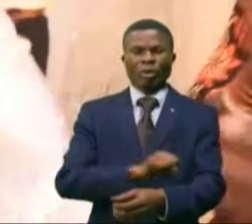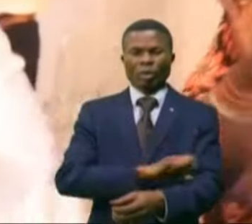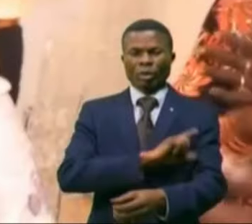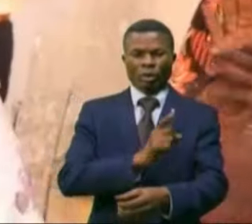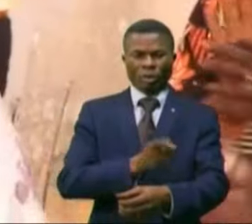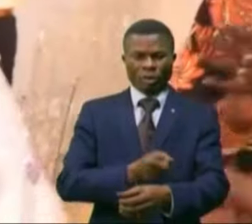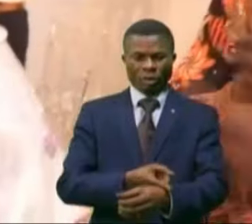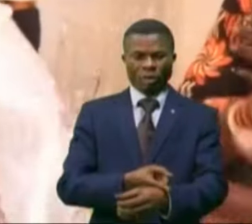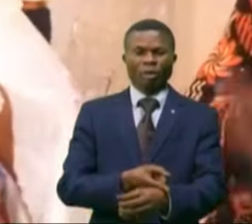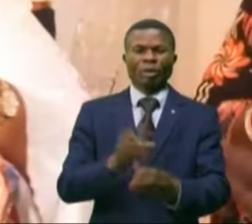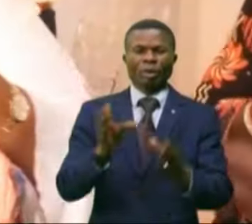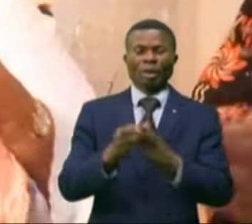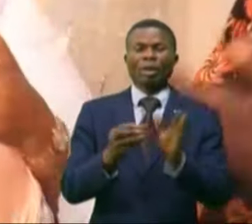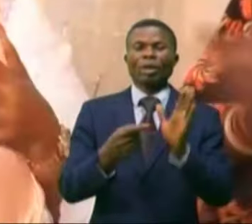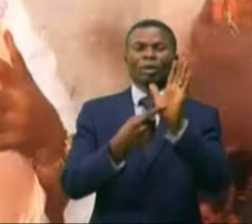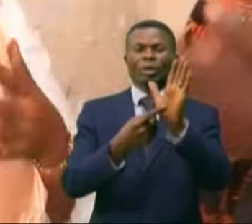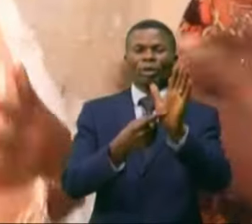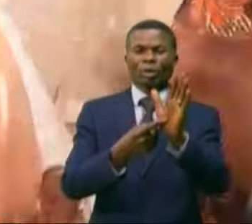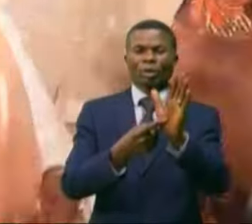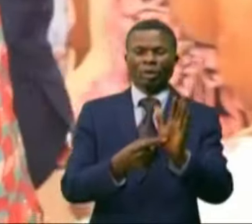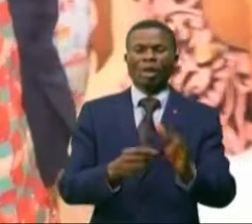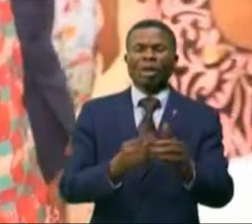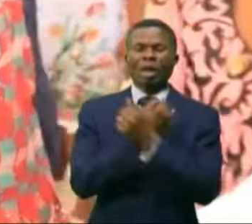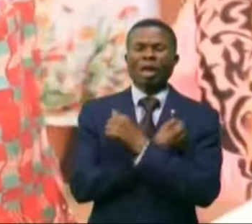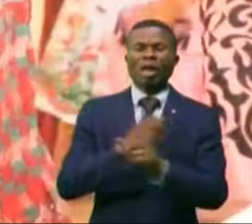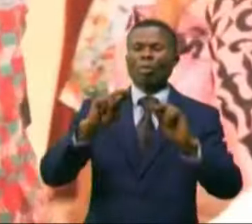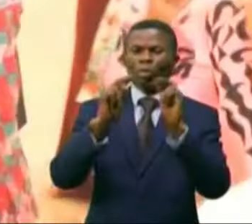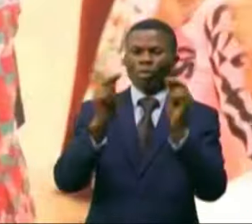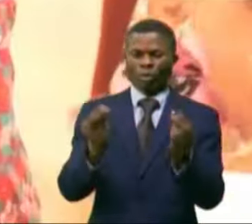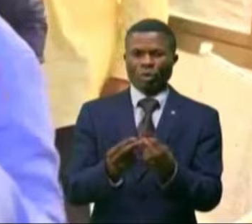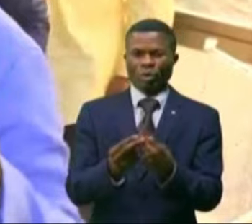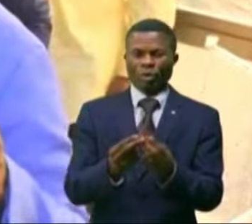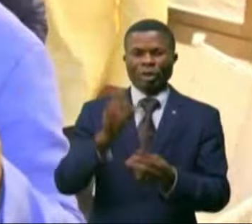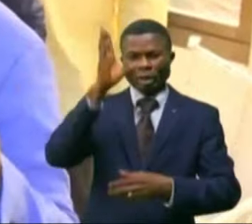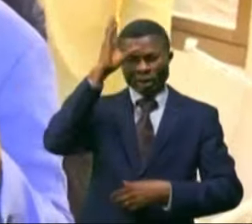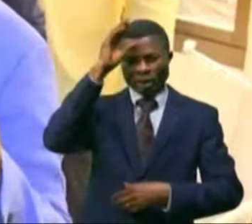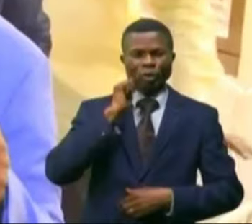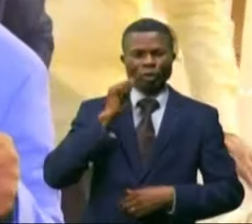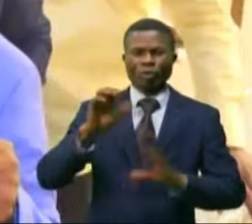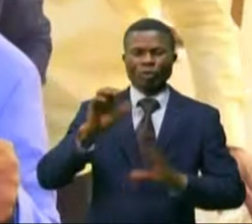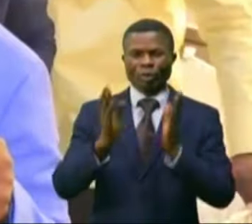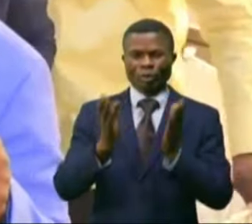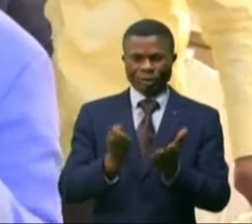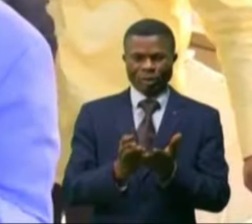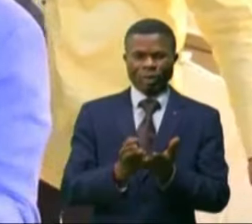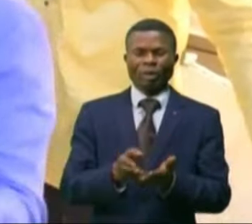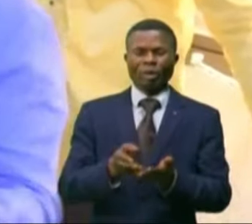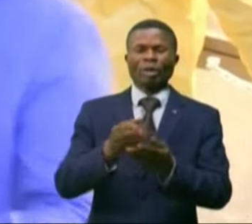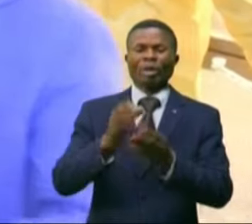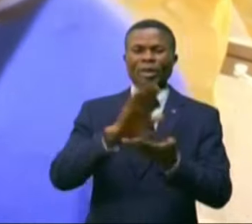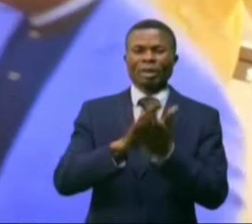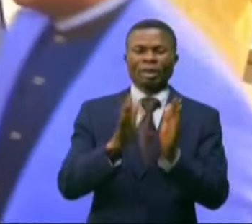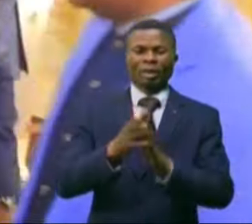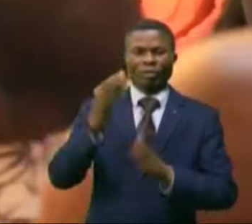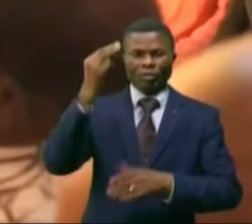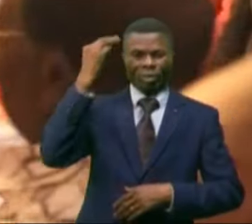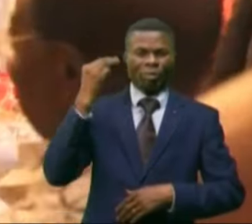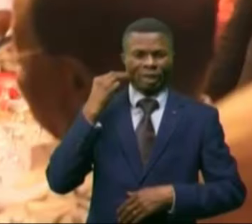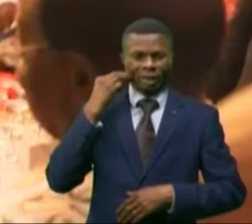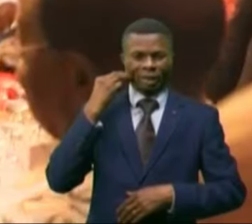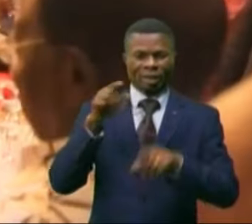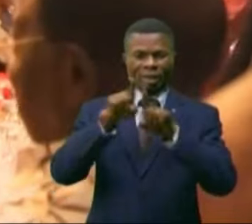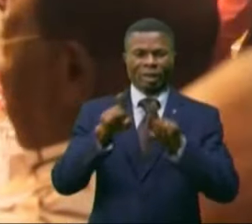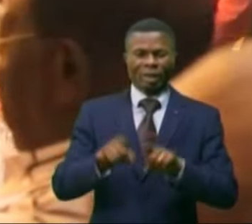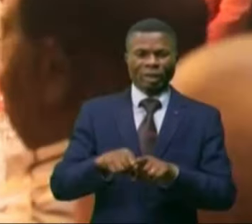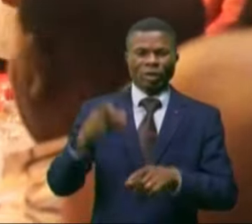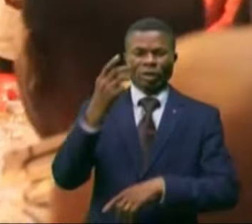de nouveau fait montre de leur solidarité autour de leurs filles et fils, élevés en dignité au sein des institutions du pays